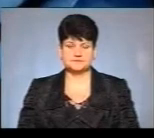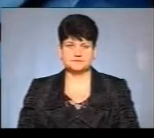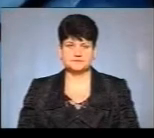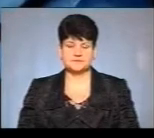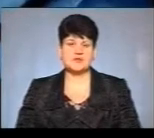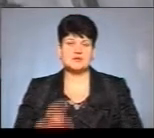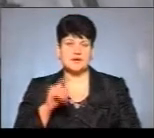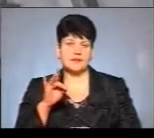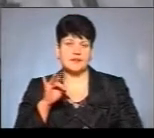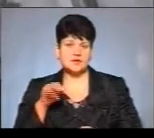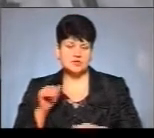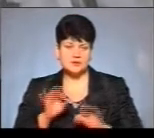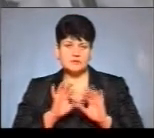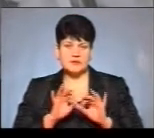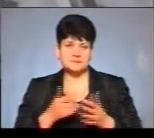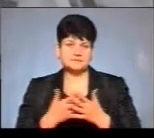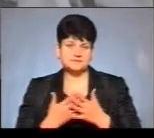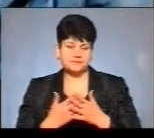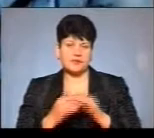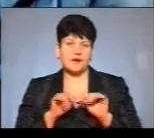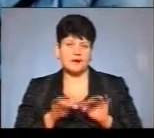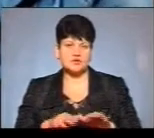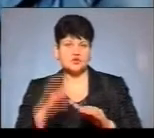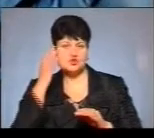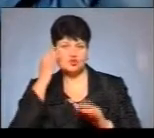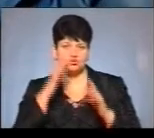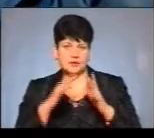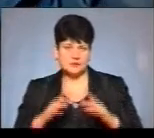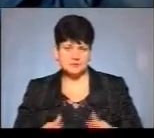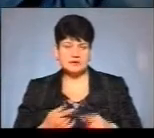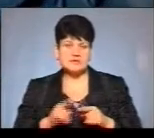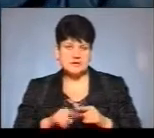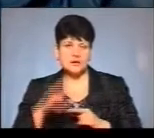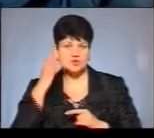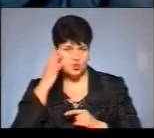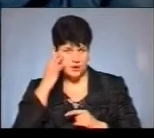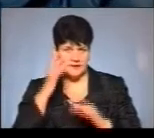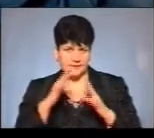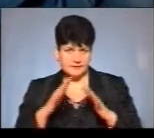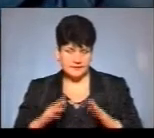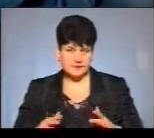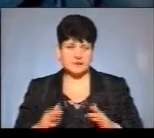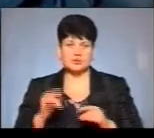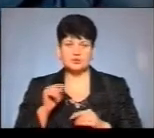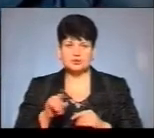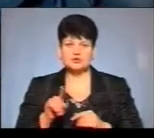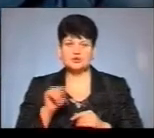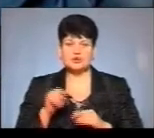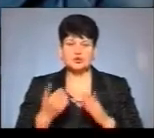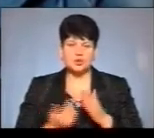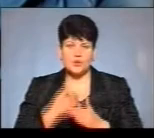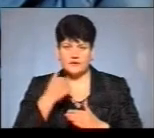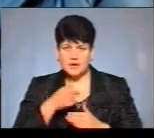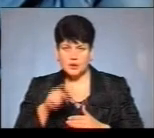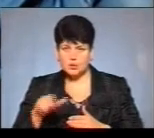Зоряна Лещишин розповідає про символ акції «Чорну ялинку». Ялинка символізує на чорному кольорі, тому що Новий рік люди,